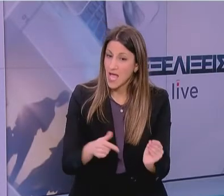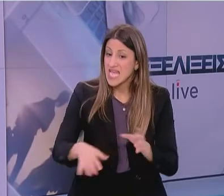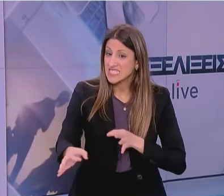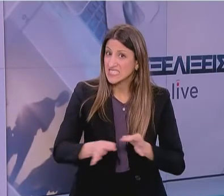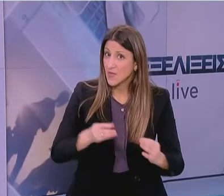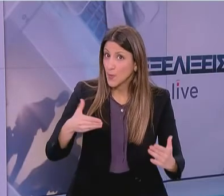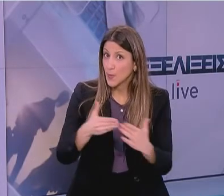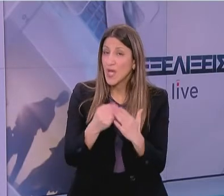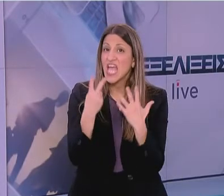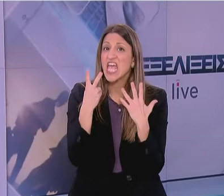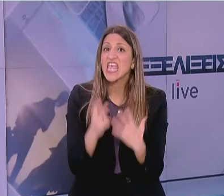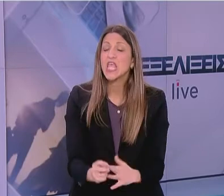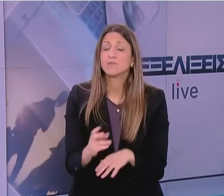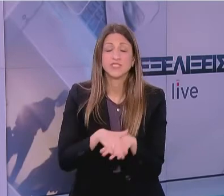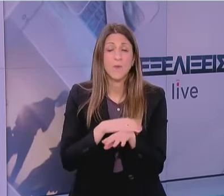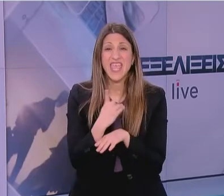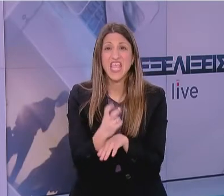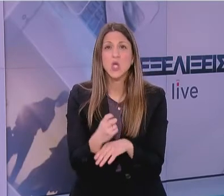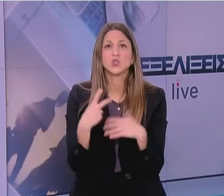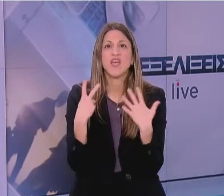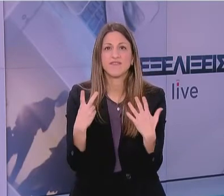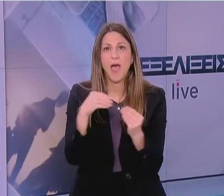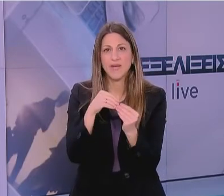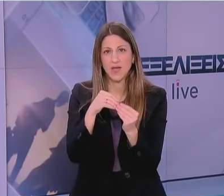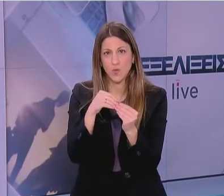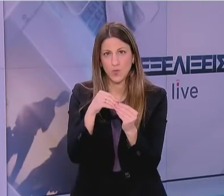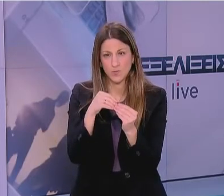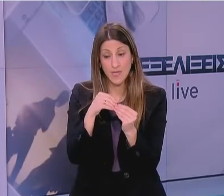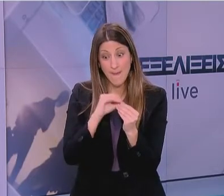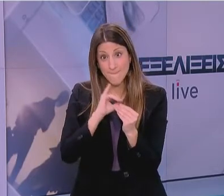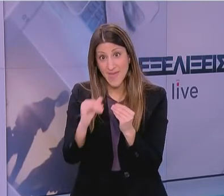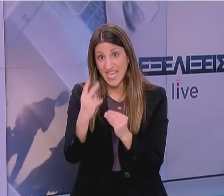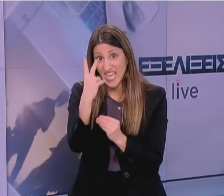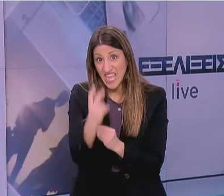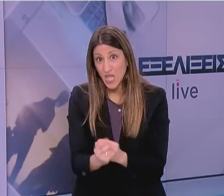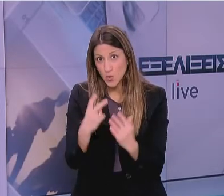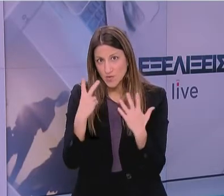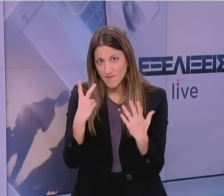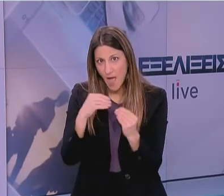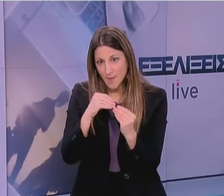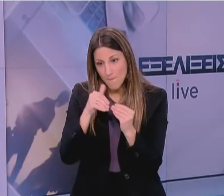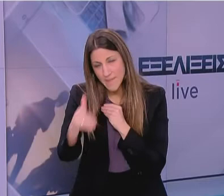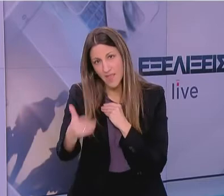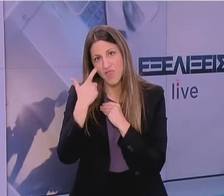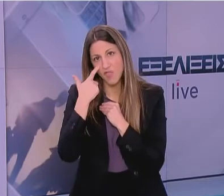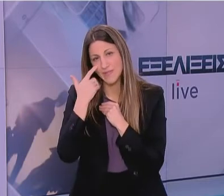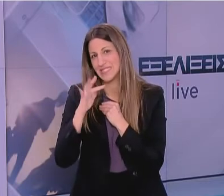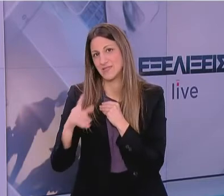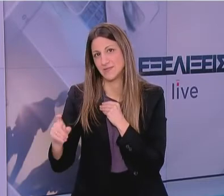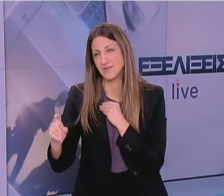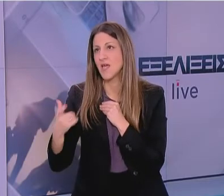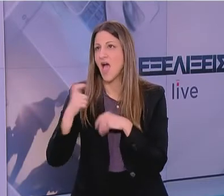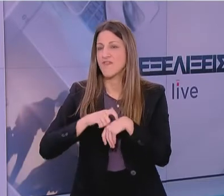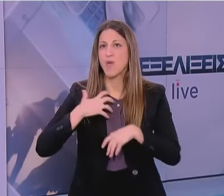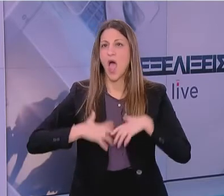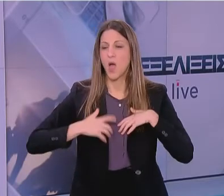27 Απριλίου. Μέχρι τότε πρέπει να ξεκαθαρίσουμε και πρέπει να γίνει αντιληπτό ότι η μεγάλη μας αγωνία δεν μπορεί να είναι τι θα